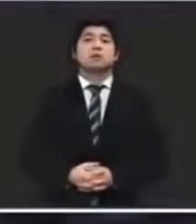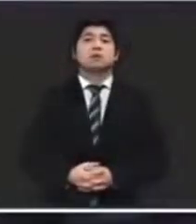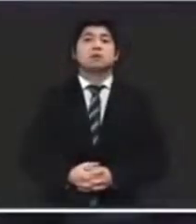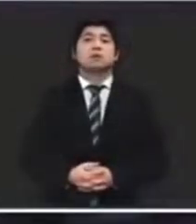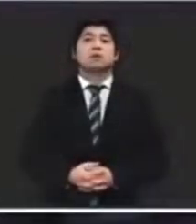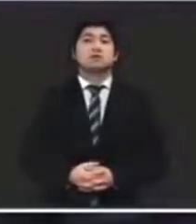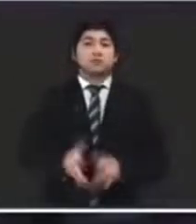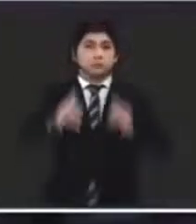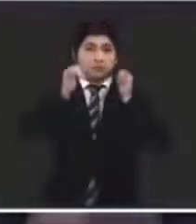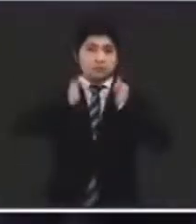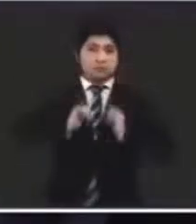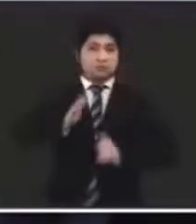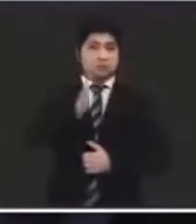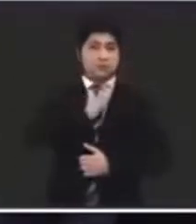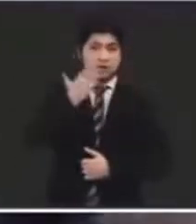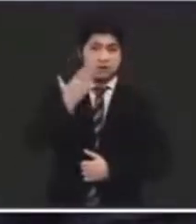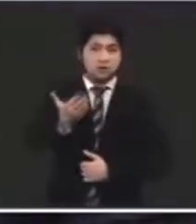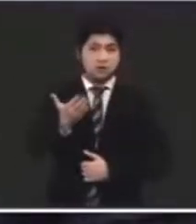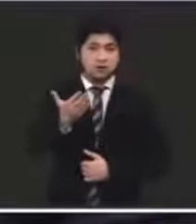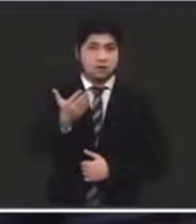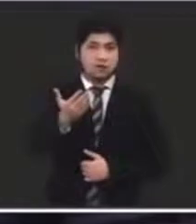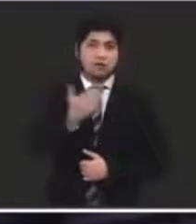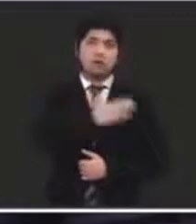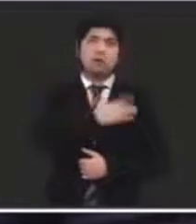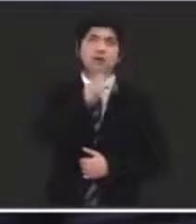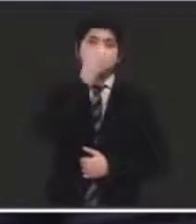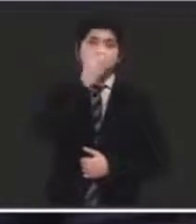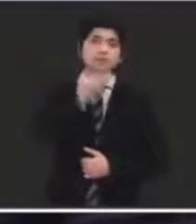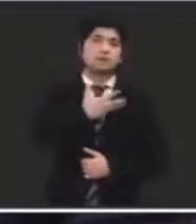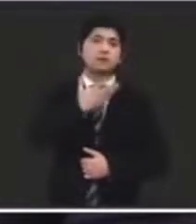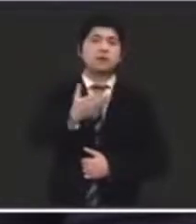Konfor var ikram